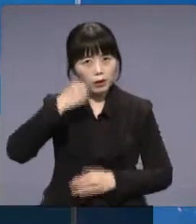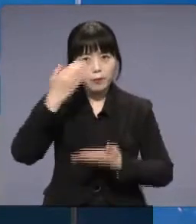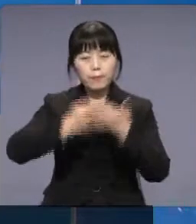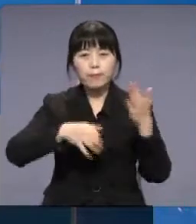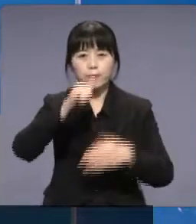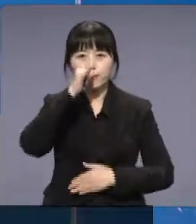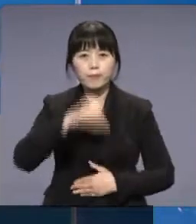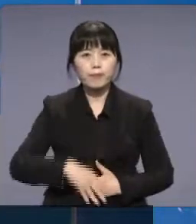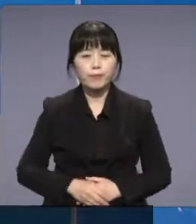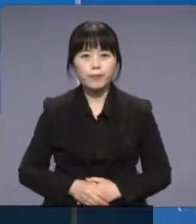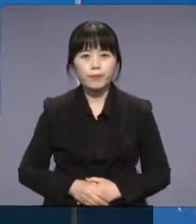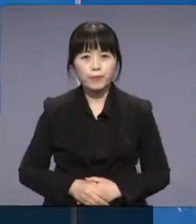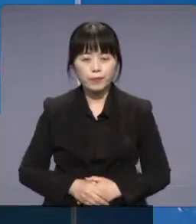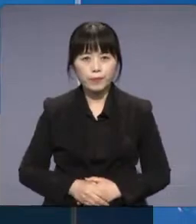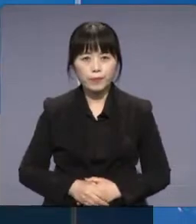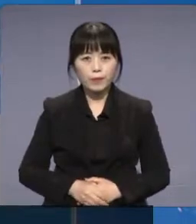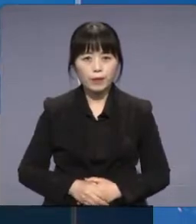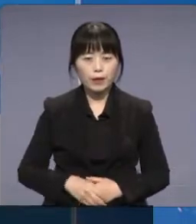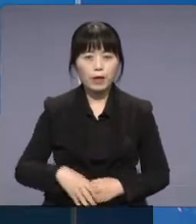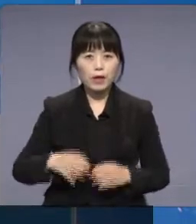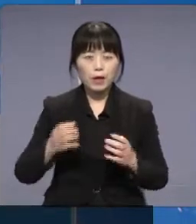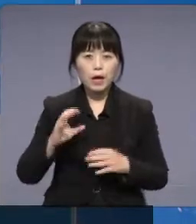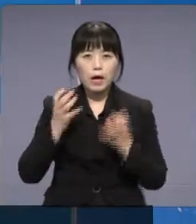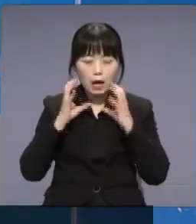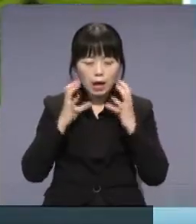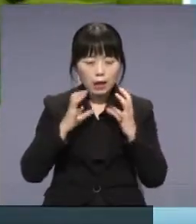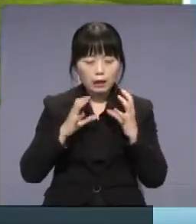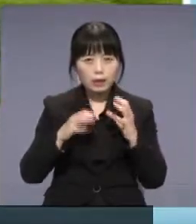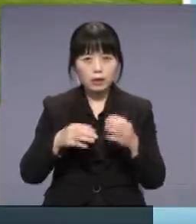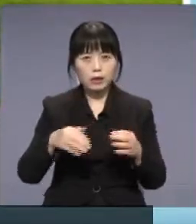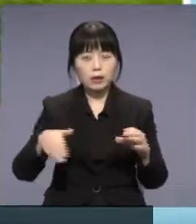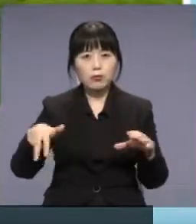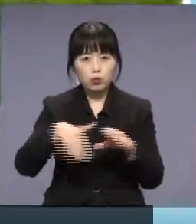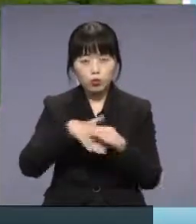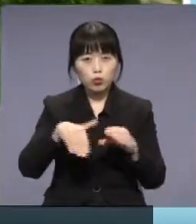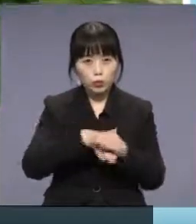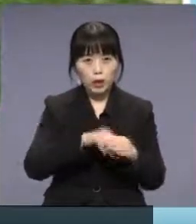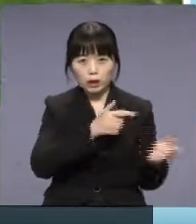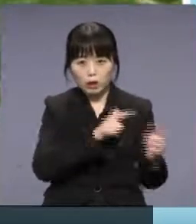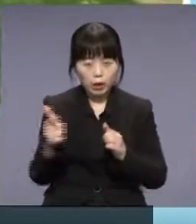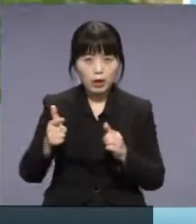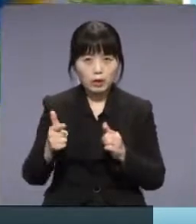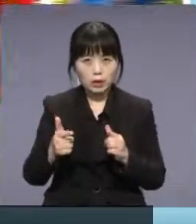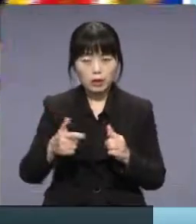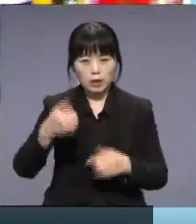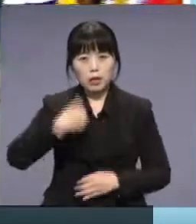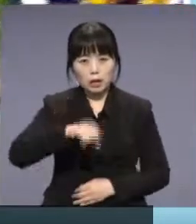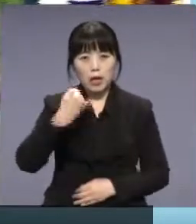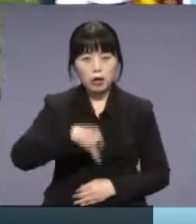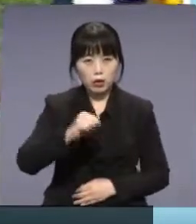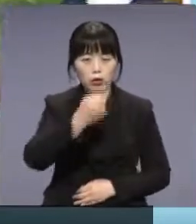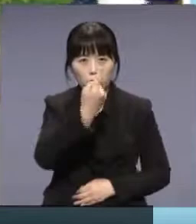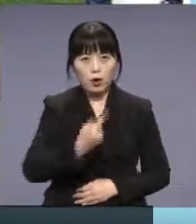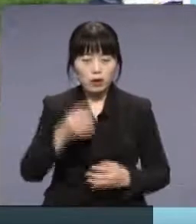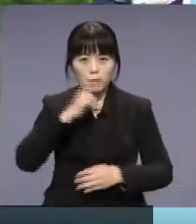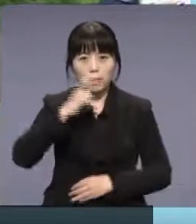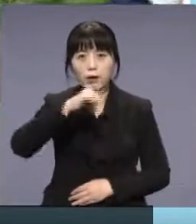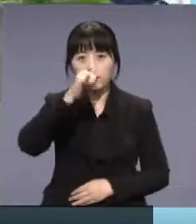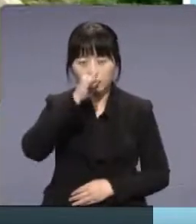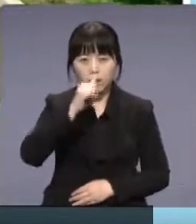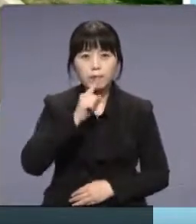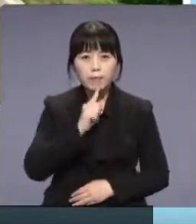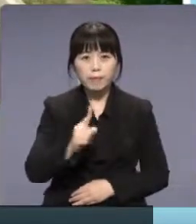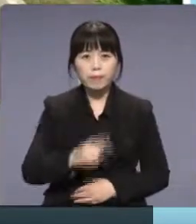남는데요. 이게 이제 뭐 다문화 가정들을 모아 저기 자녀들이 합창을 했다고 이제 찾아보니까 그렇게 얘기를 하더라고요. 근데 예. 이게